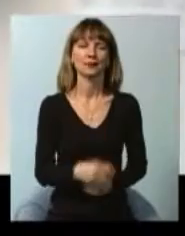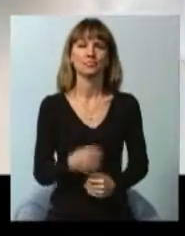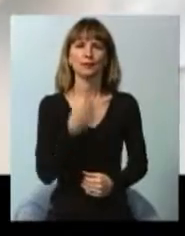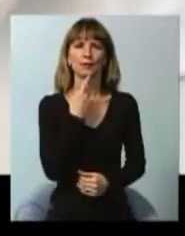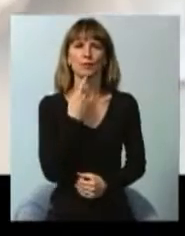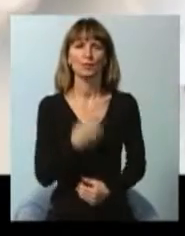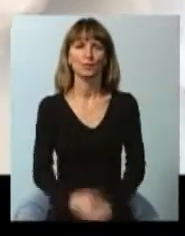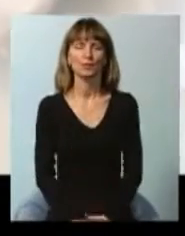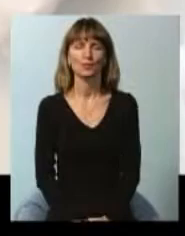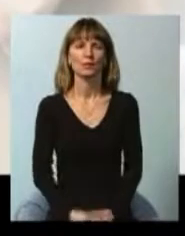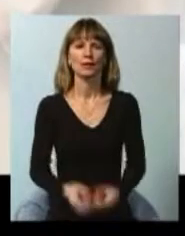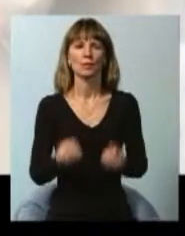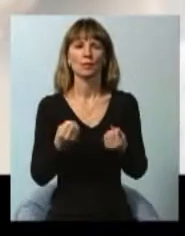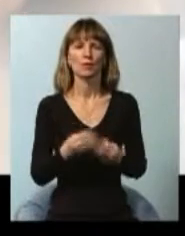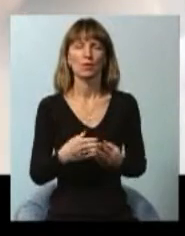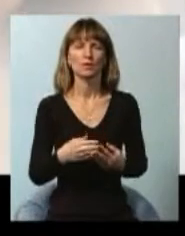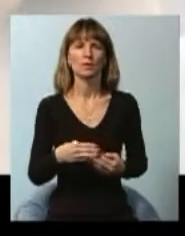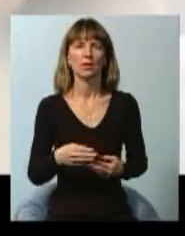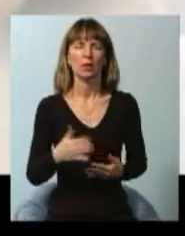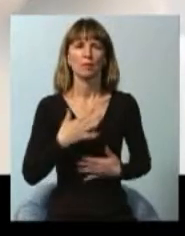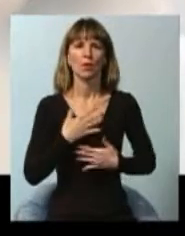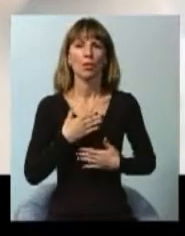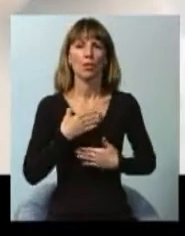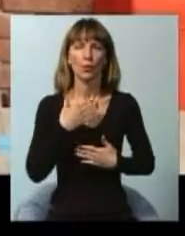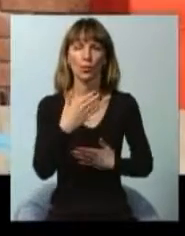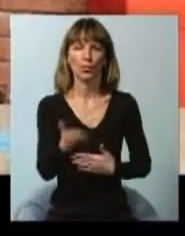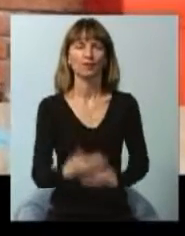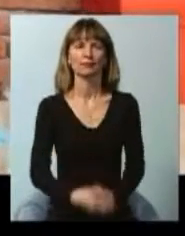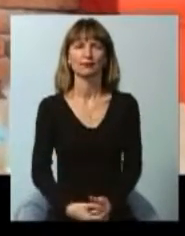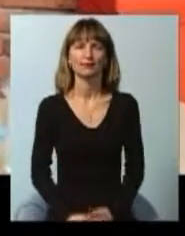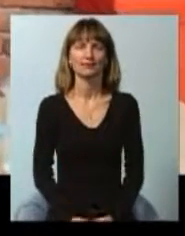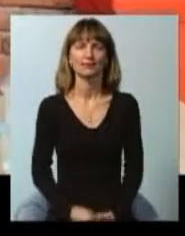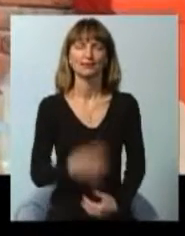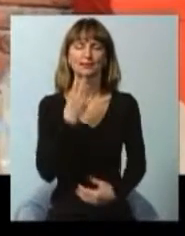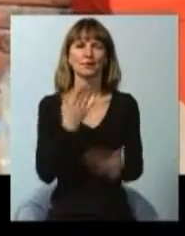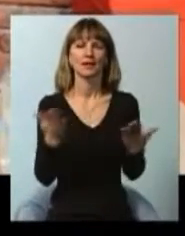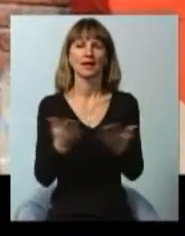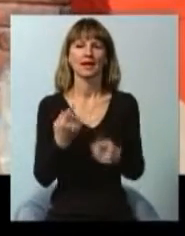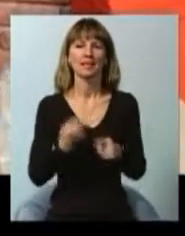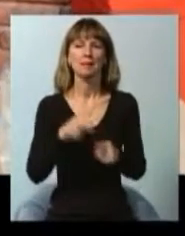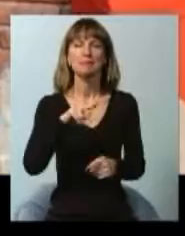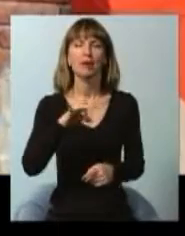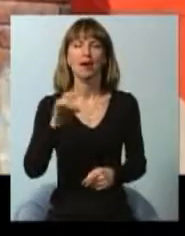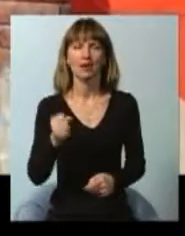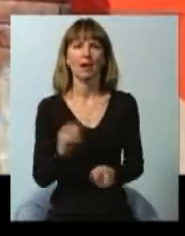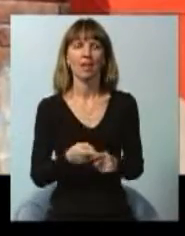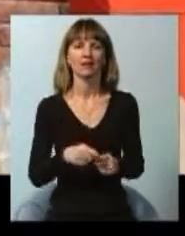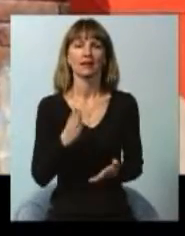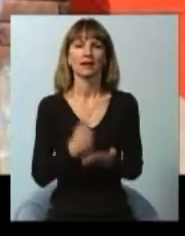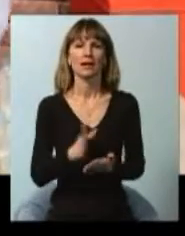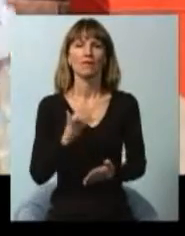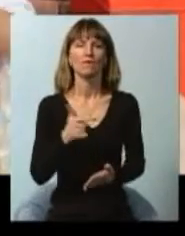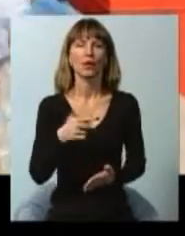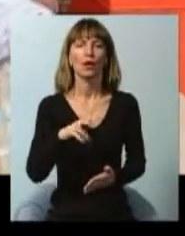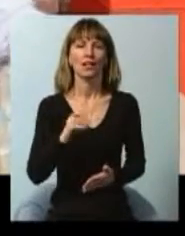спробуємо. Просто дмухайте. Ось, іще раз. Бачите, оця пара, це є вуглекислий газ,